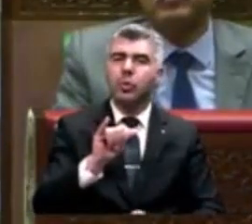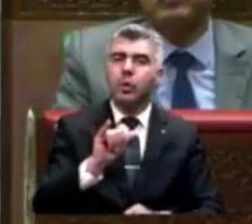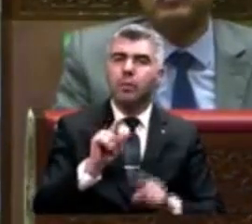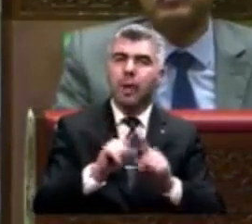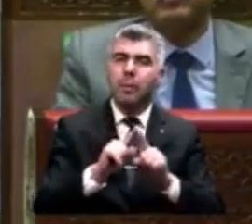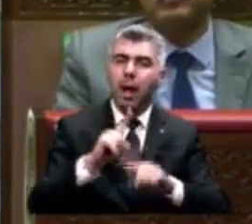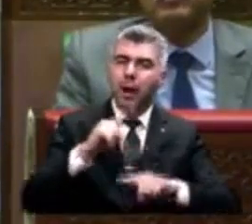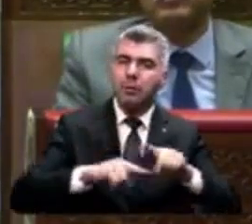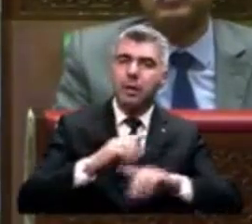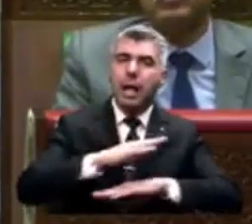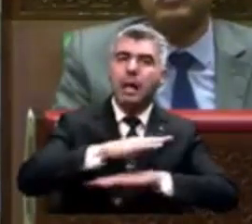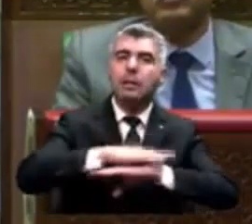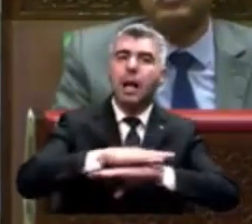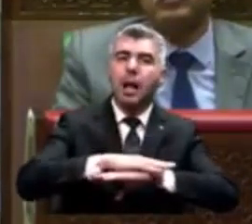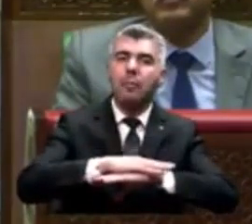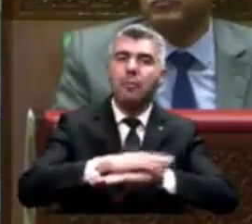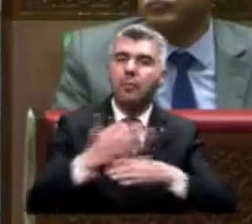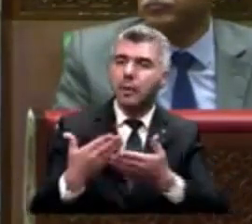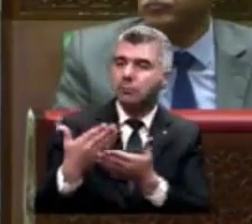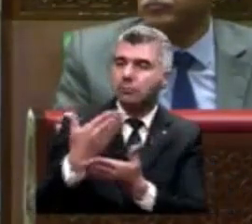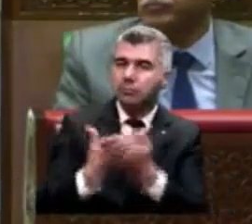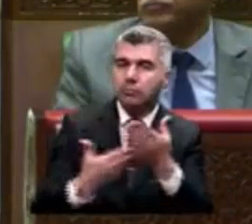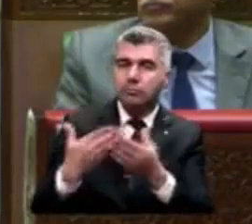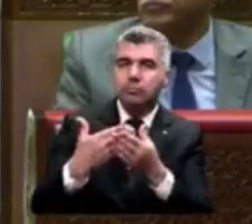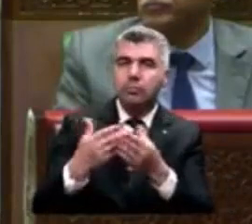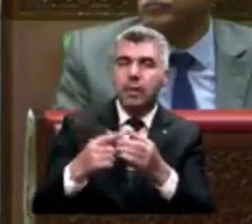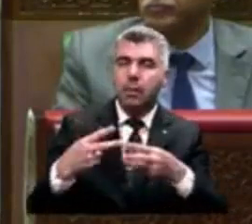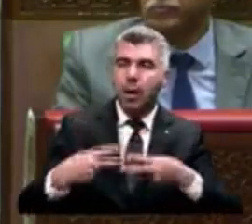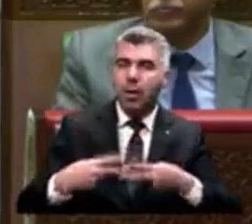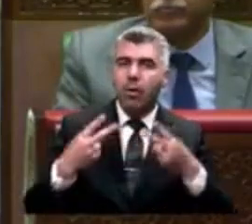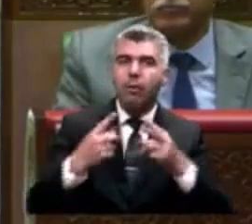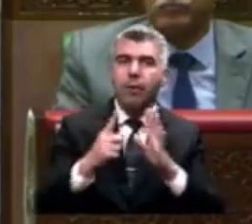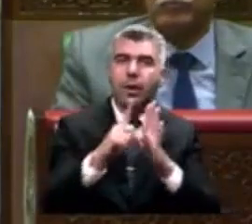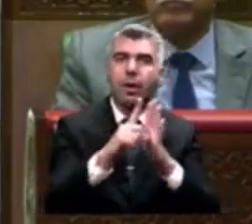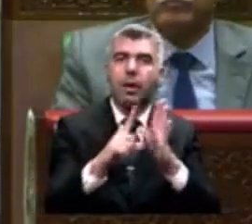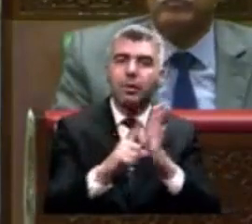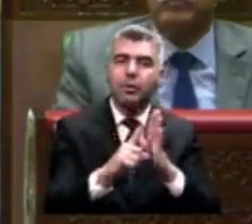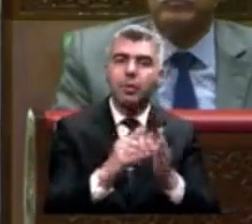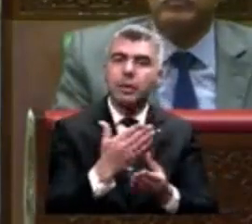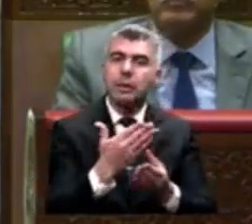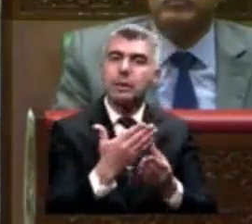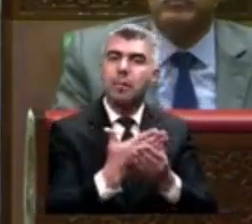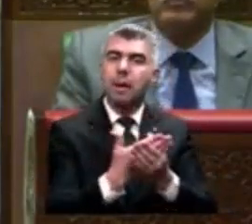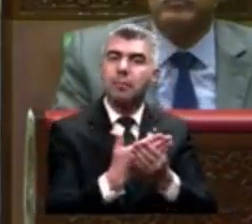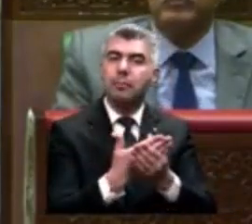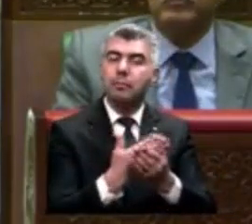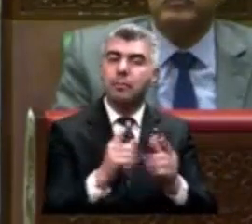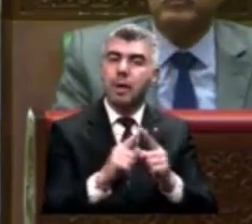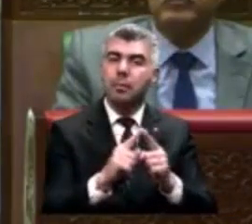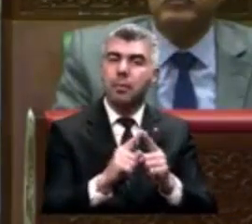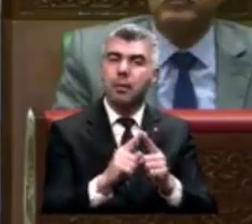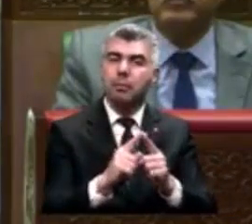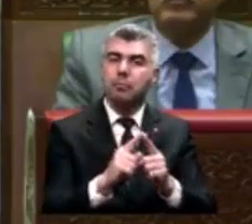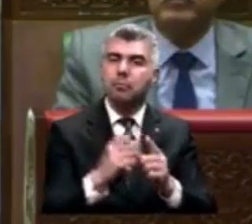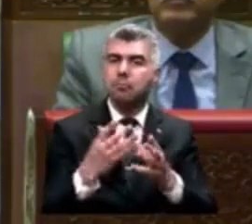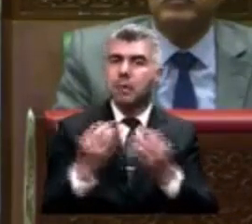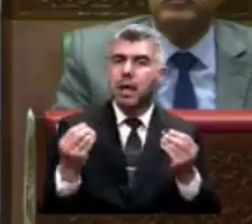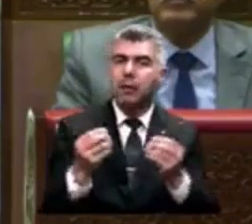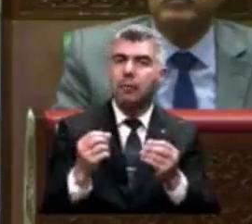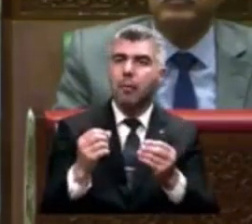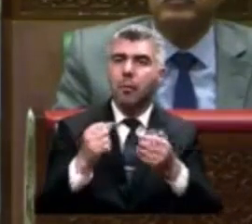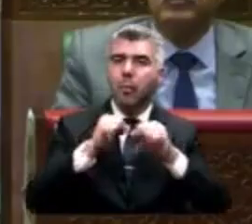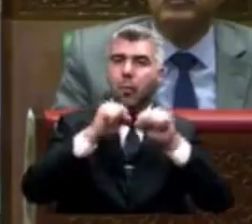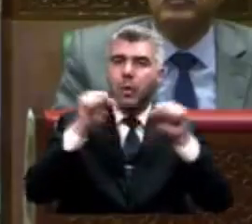المنهجية التشاركية من أجل إخراج النظام الأساسي والذي كان سببا أساسيا في تأجيج الأوضاع ديال النساء ورجال